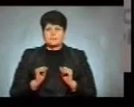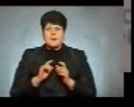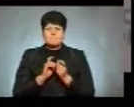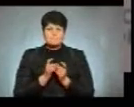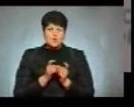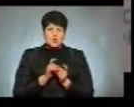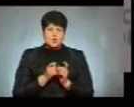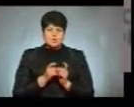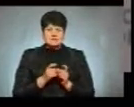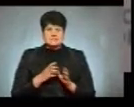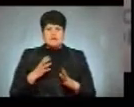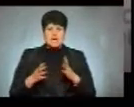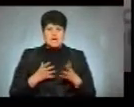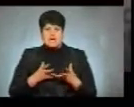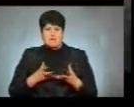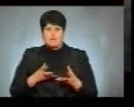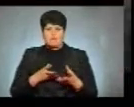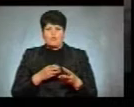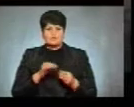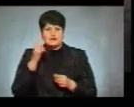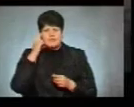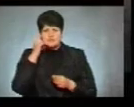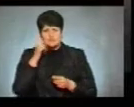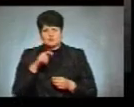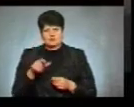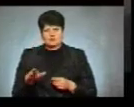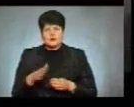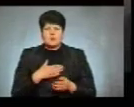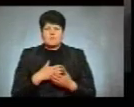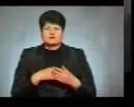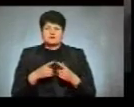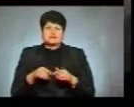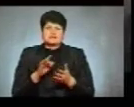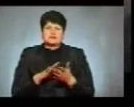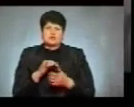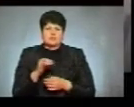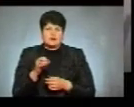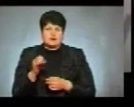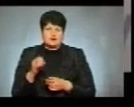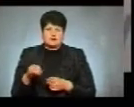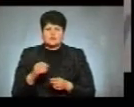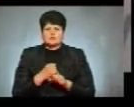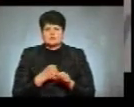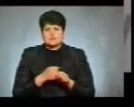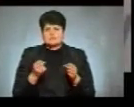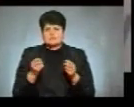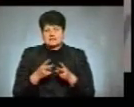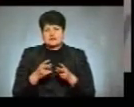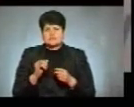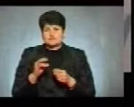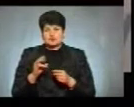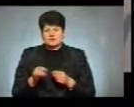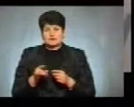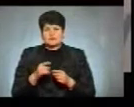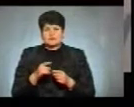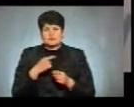боротися за емоції, а не за розум виборців. Громадська організація «Центр.UA» розробила спеціальний інструмент, який називається